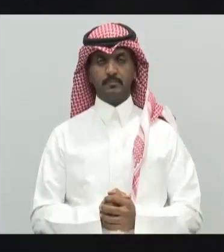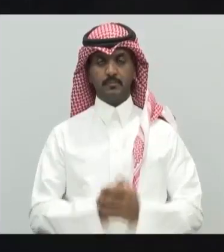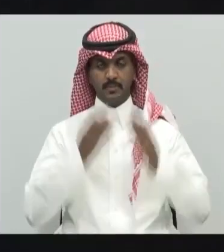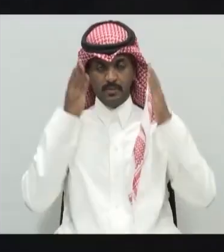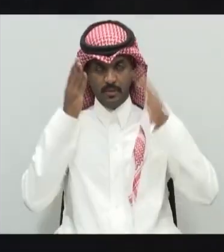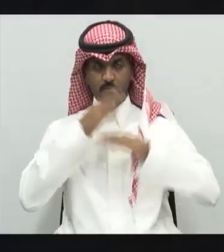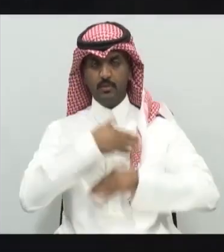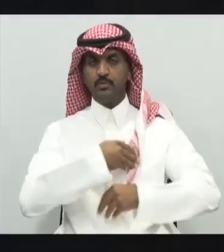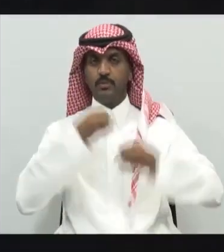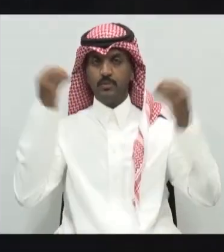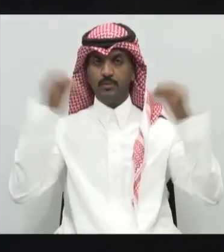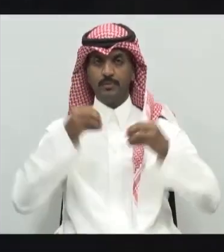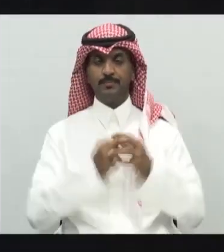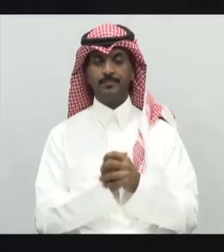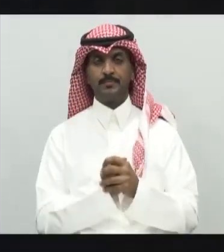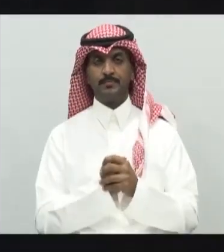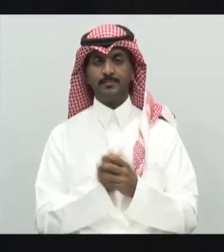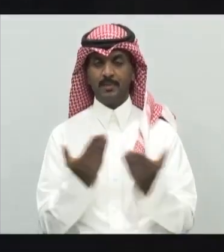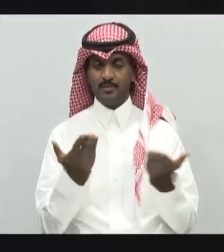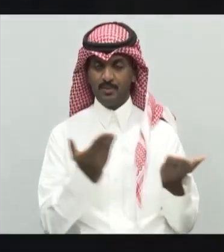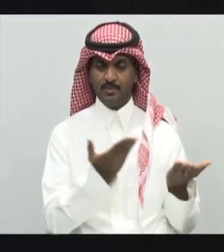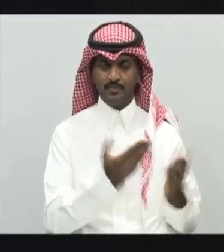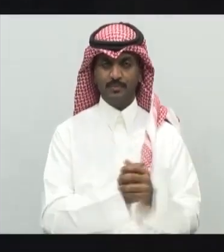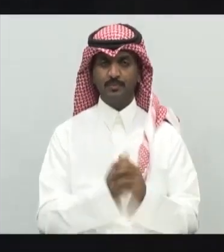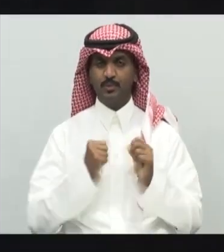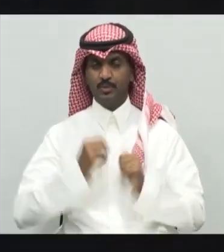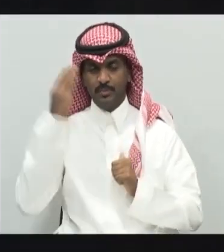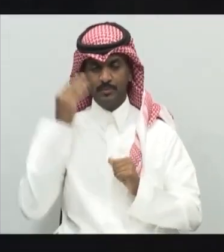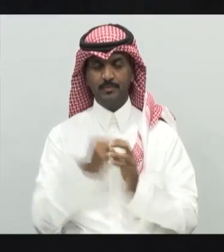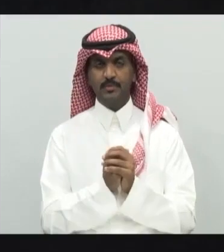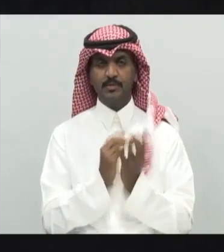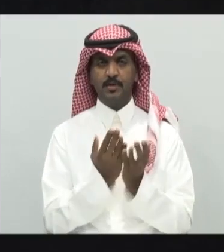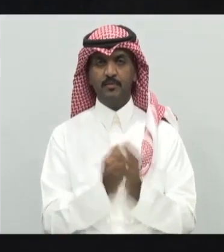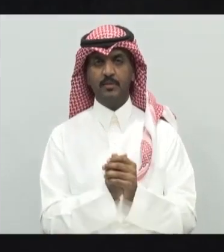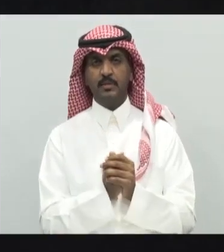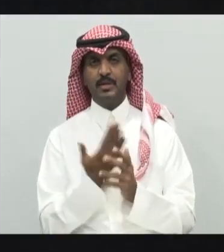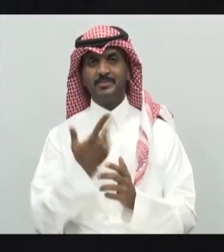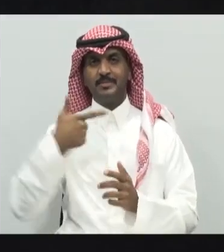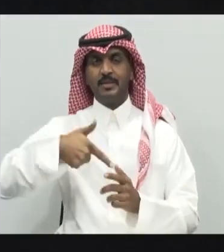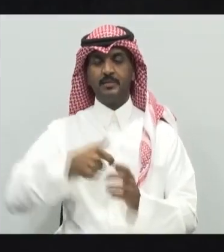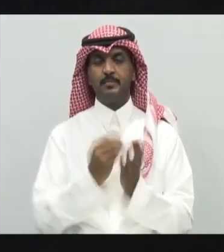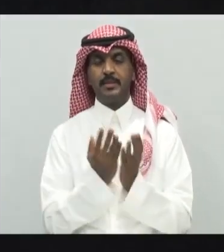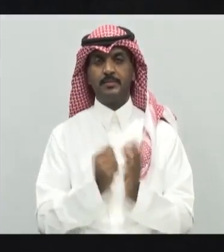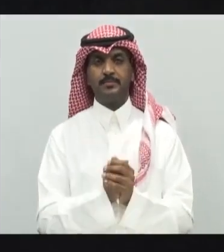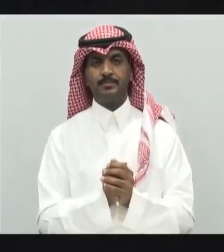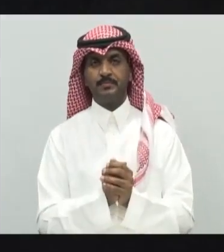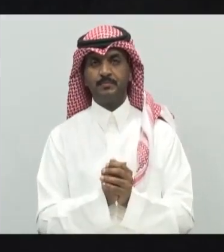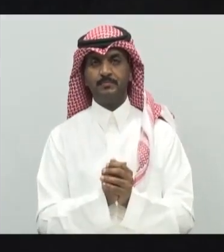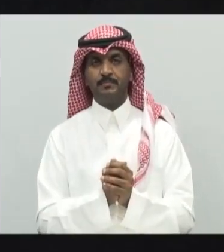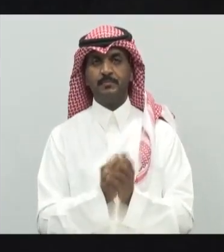السلام عليكم ورحمه الله وبركاته اهلا ومرحبا بكم طلاب وطالبات الصف الخامس ابتدائي في ماده